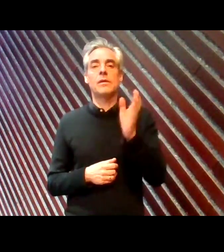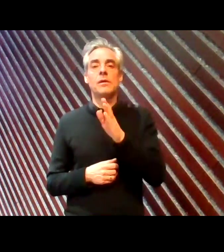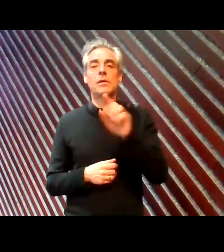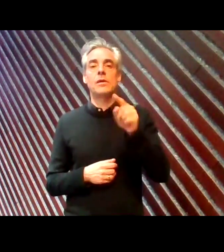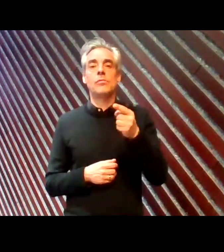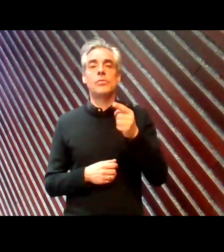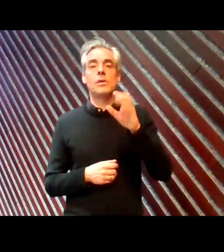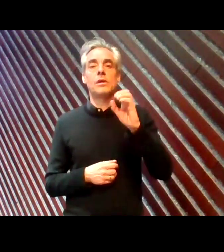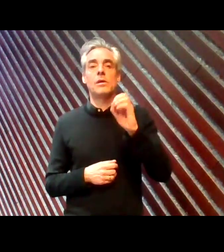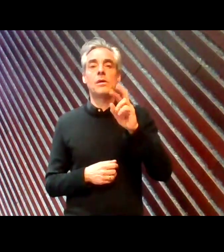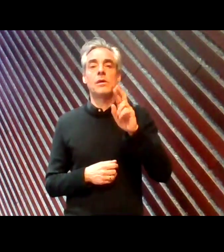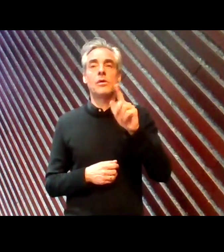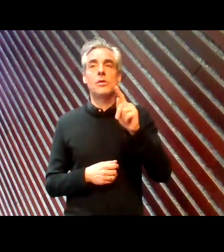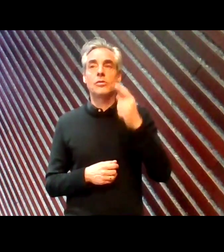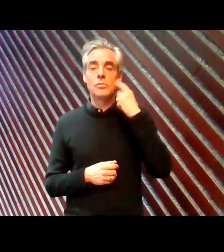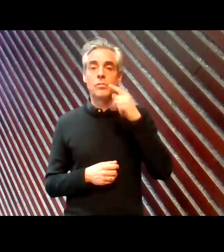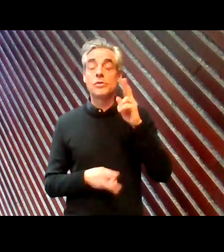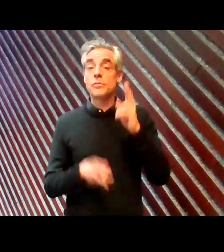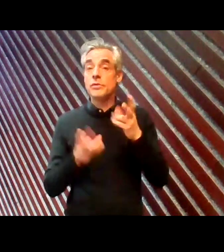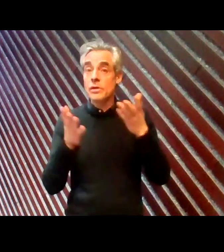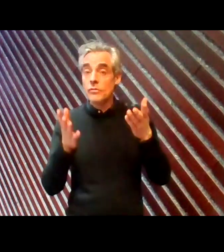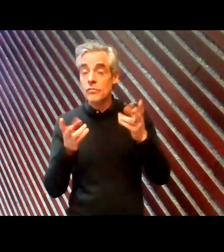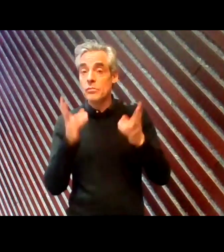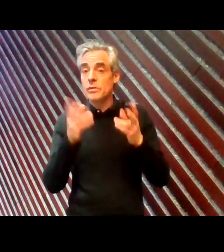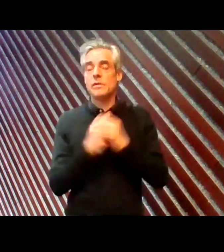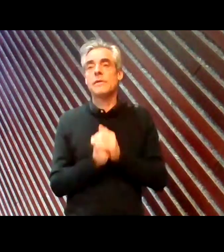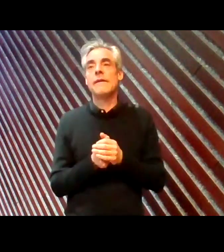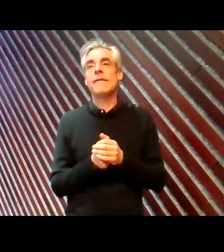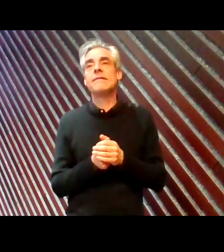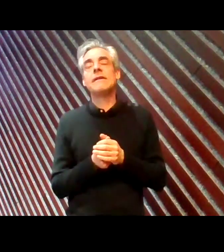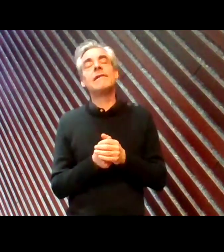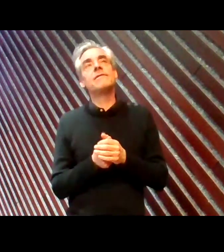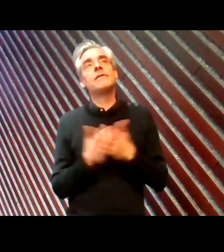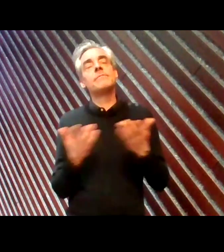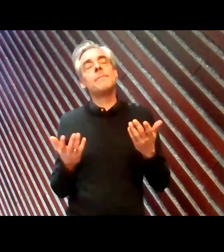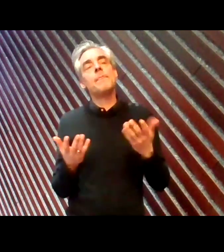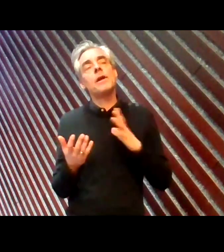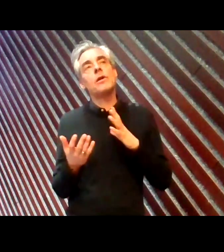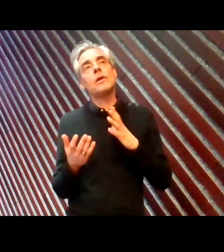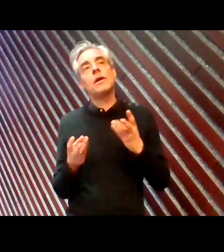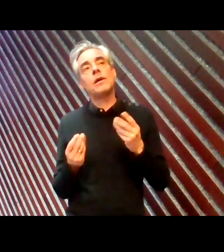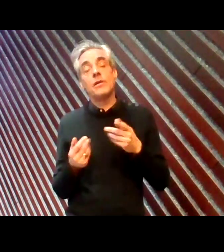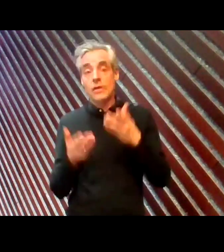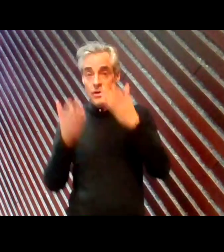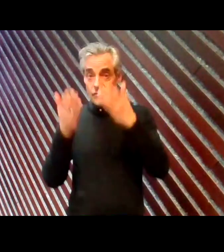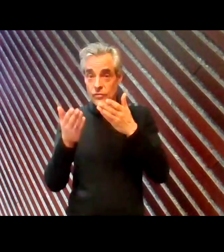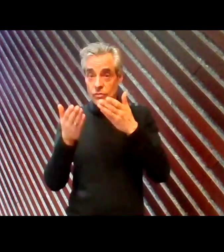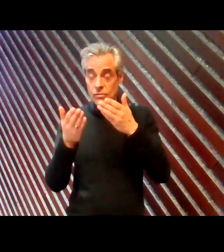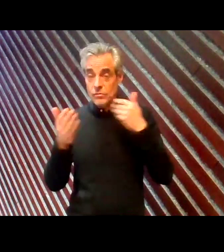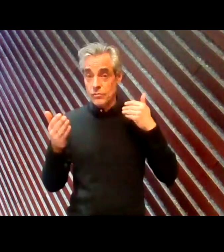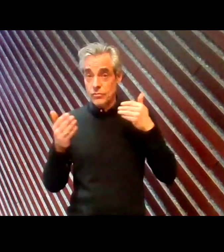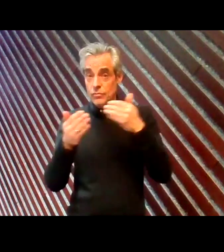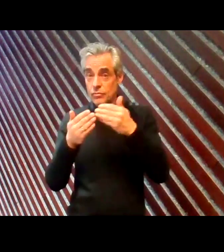je pense que vous pouvez quand on passe à votre fin en